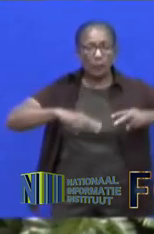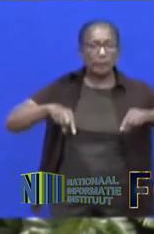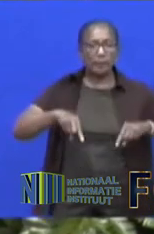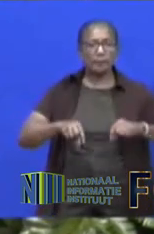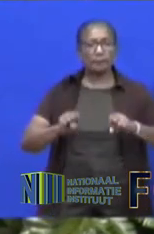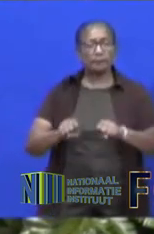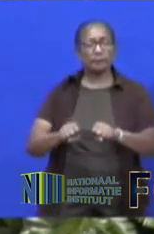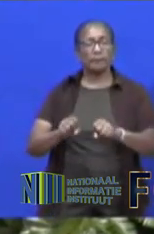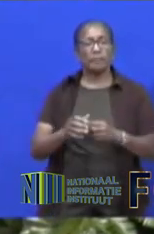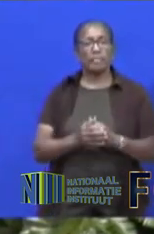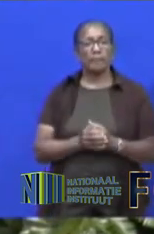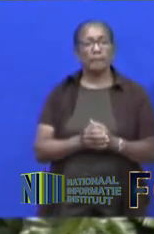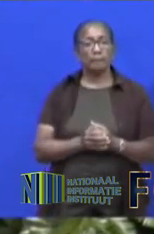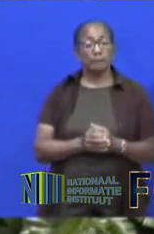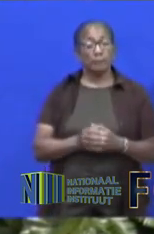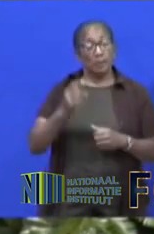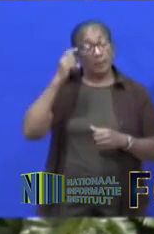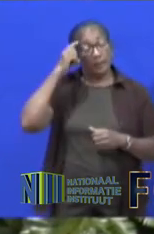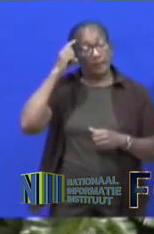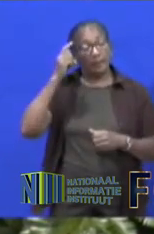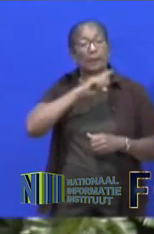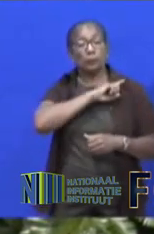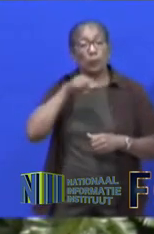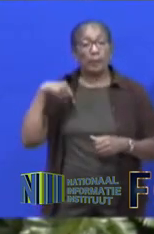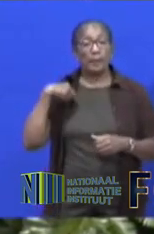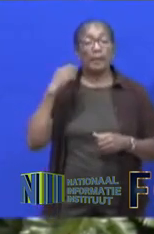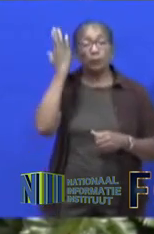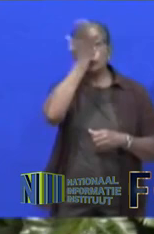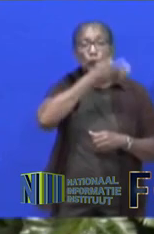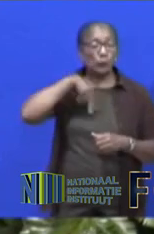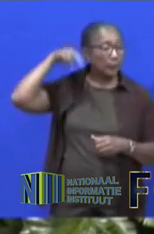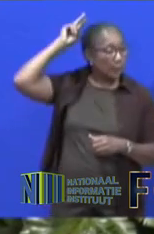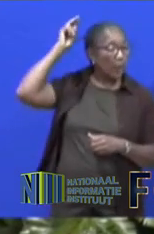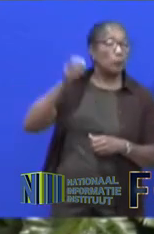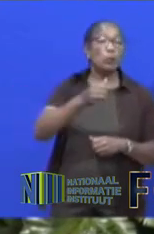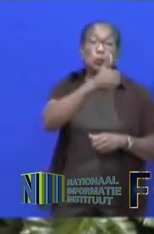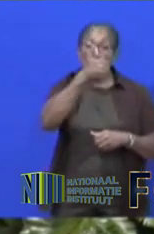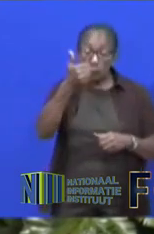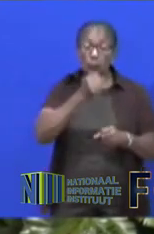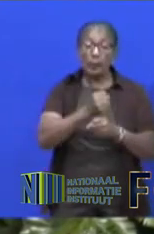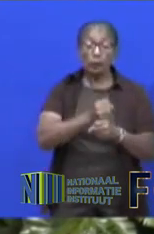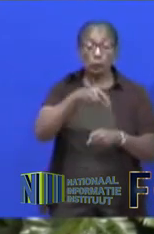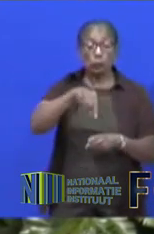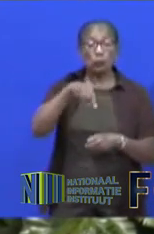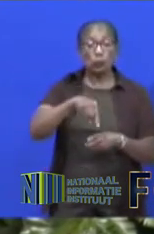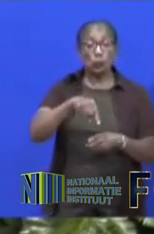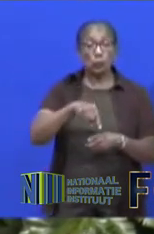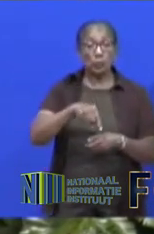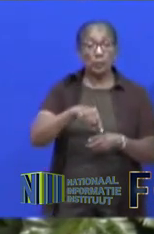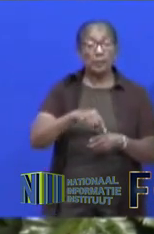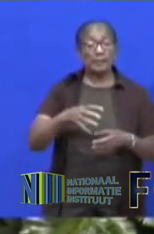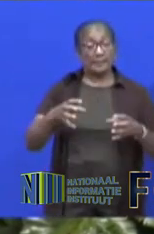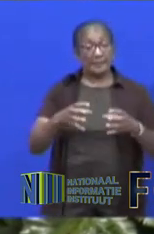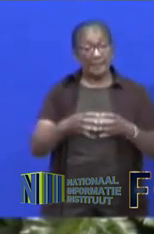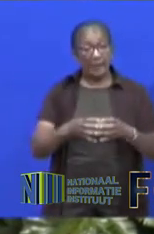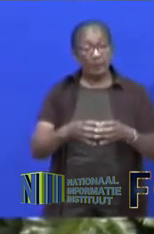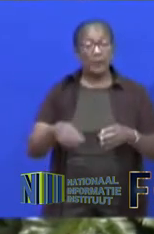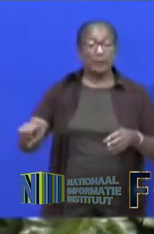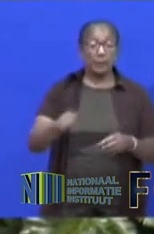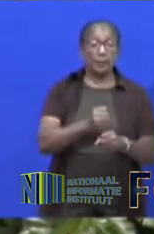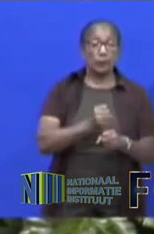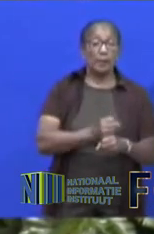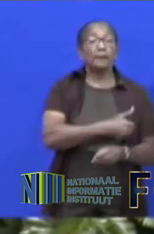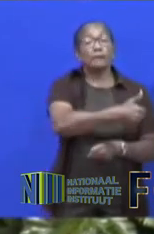perken. Ik denk dat wij als Suriname een goede job doen tot op dit moment, natuurlijk met de medewerking van u